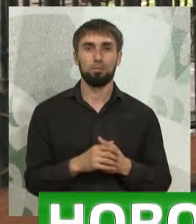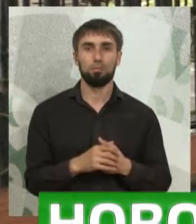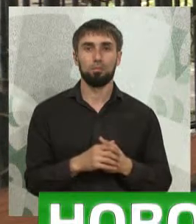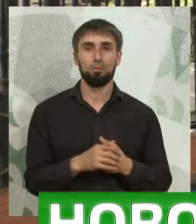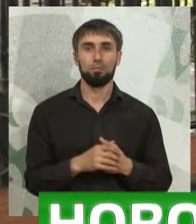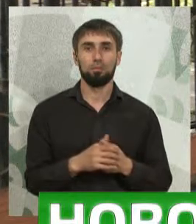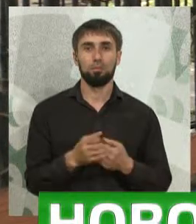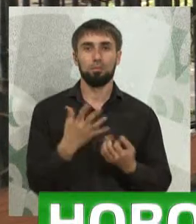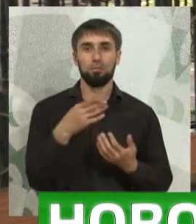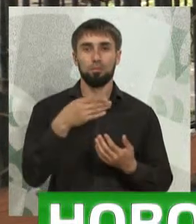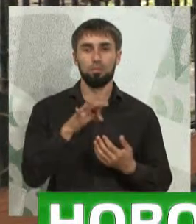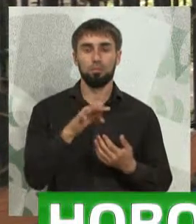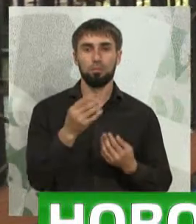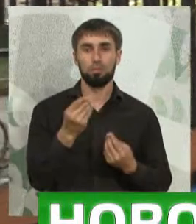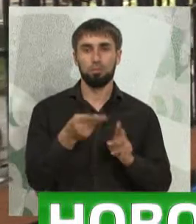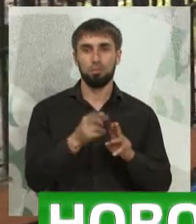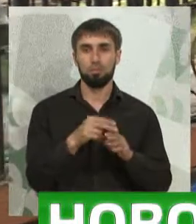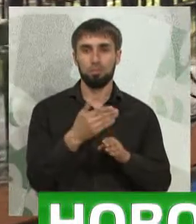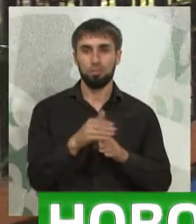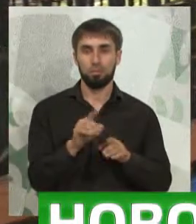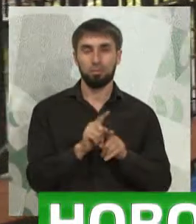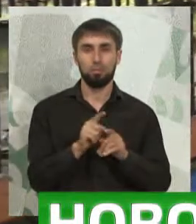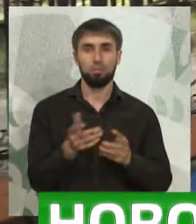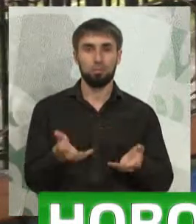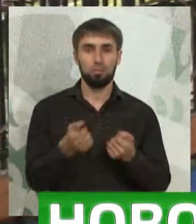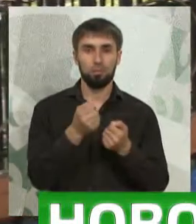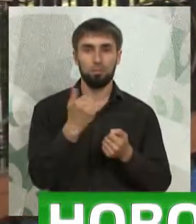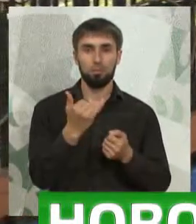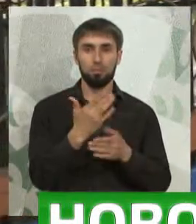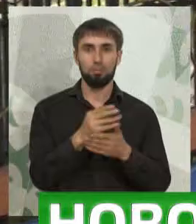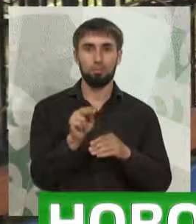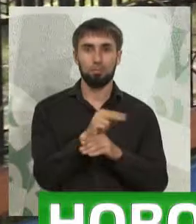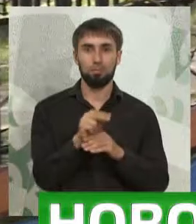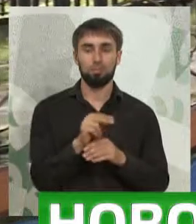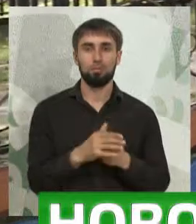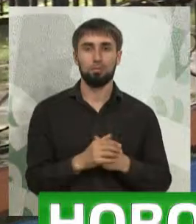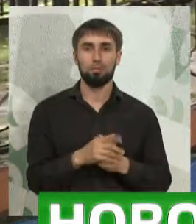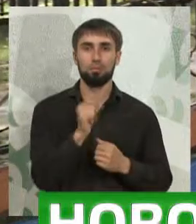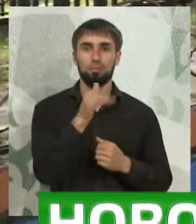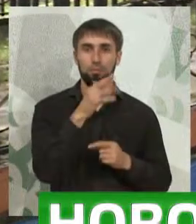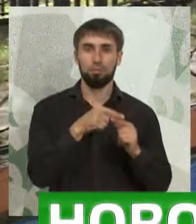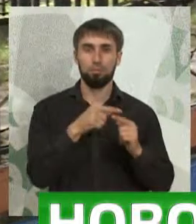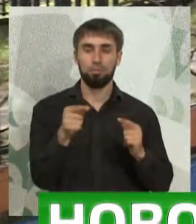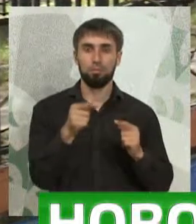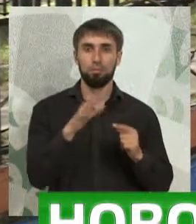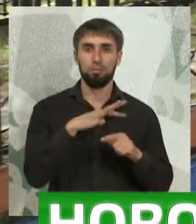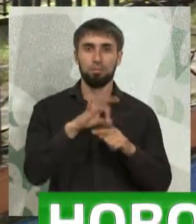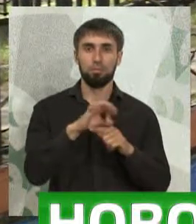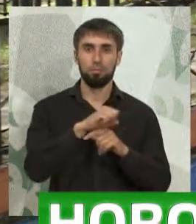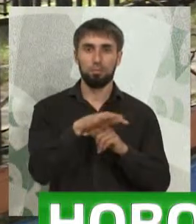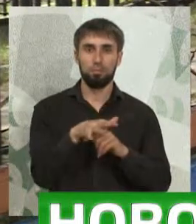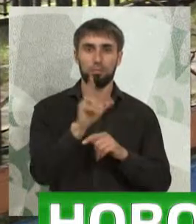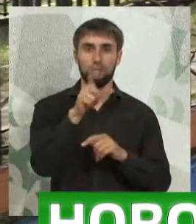какую-то денежную компенсацию. Вот уже сейчас какие-то подправки за время пандемии, когда волонтерам,